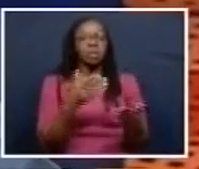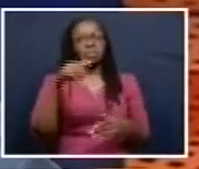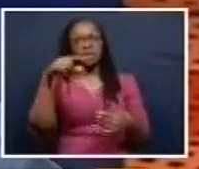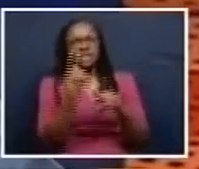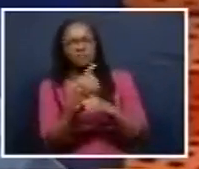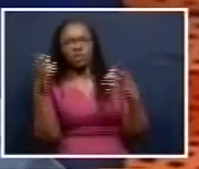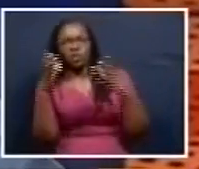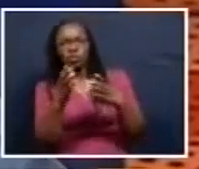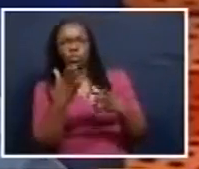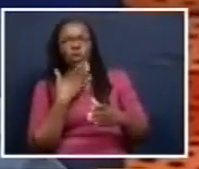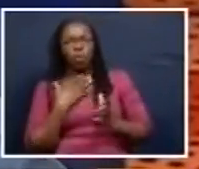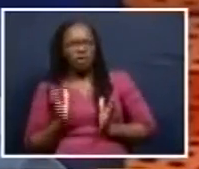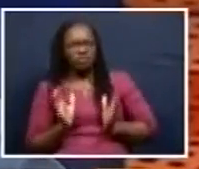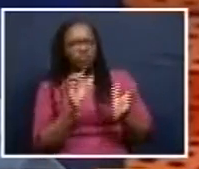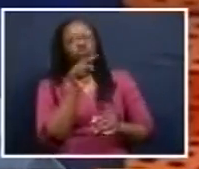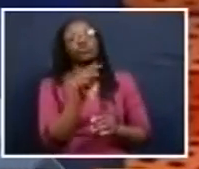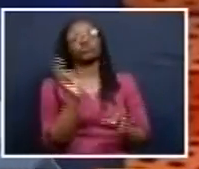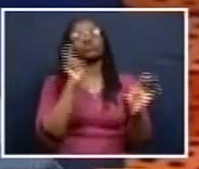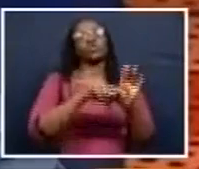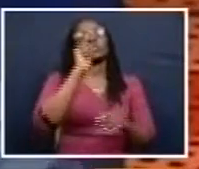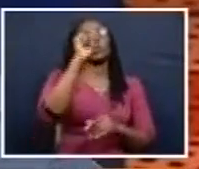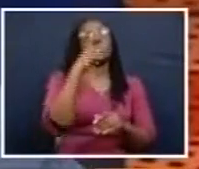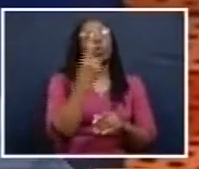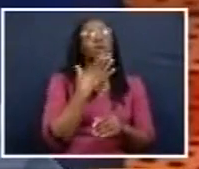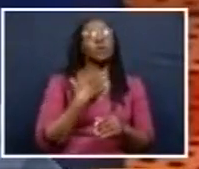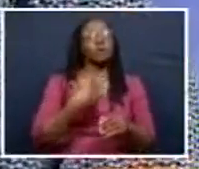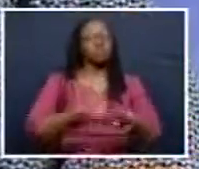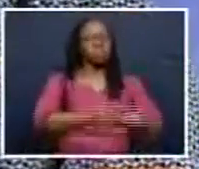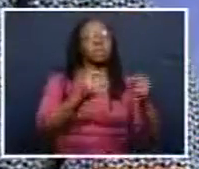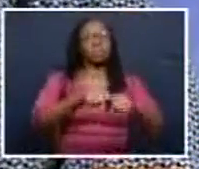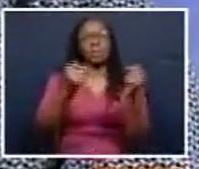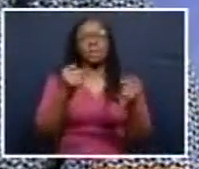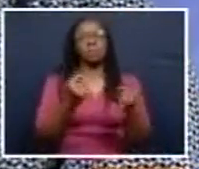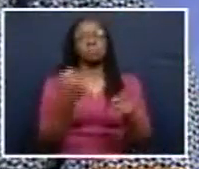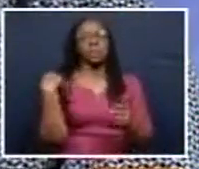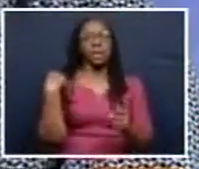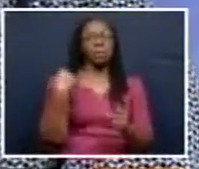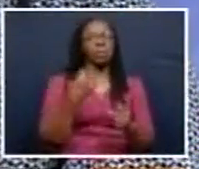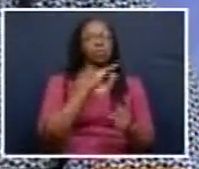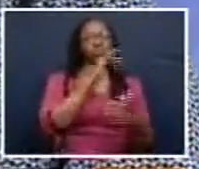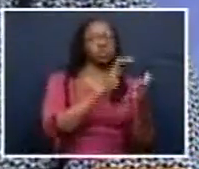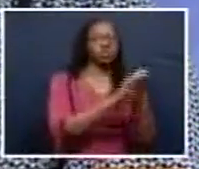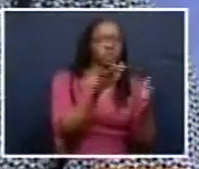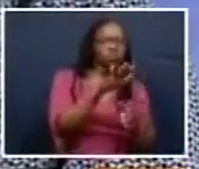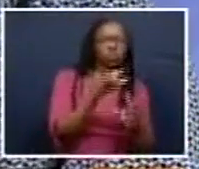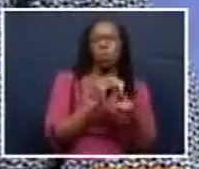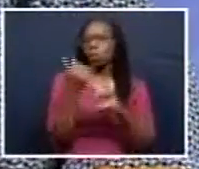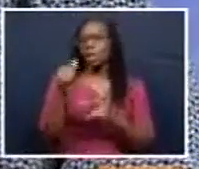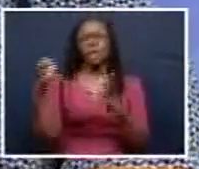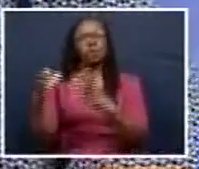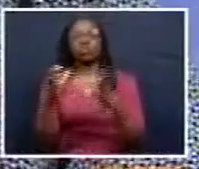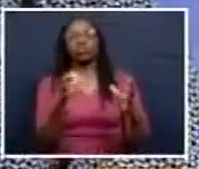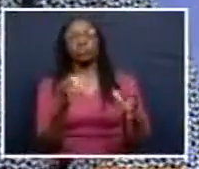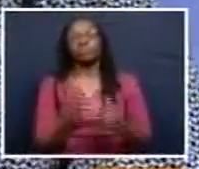wanasiasa ambao lengo ni kuvuruga mahesabu ya kisiasa. Nimeulizwa mara mingi na ile kitu inanichekesha pande